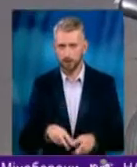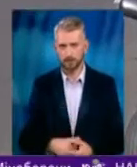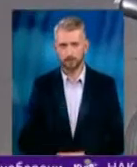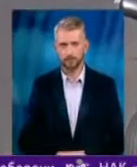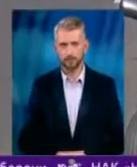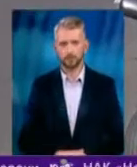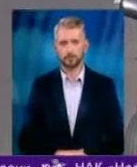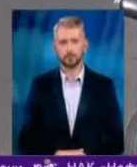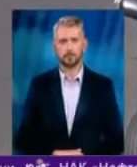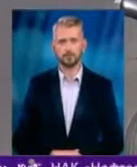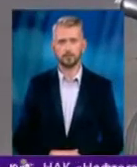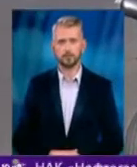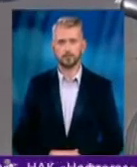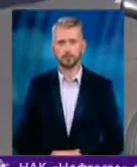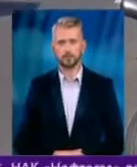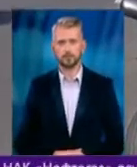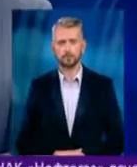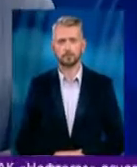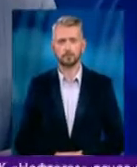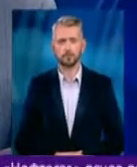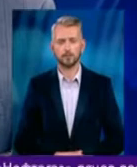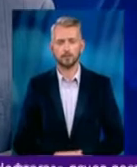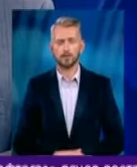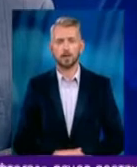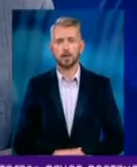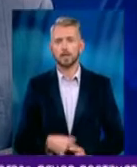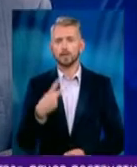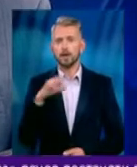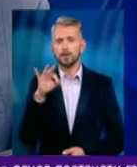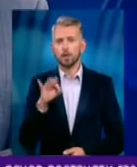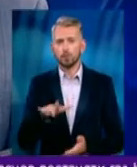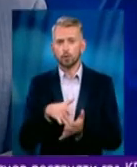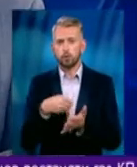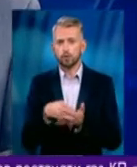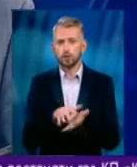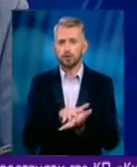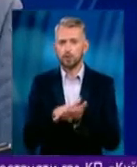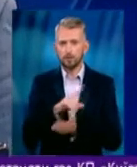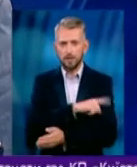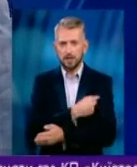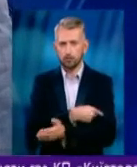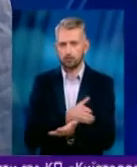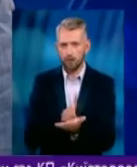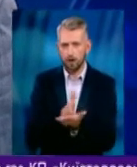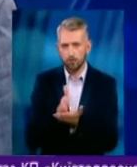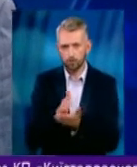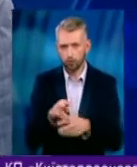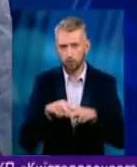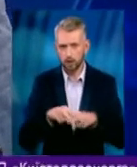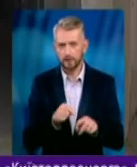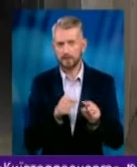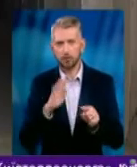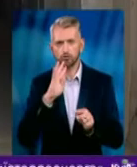Бринко, Володимир Пішаков, телеканал Київ. П'ята частина міського бюджету йде на фінансування медичної галузі столиці.